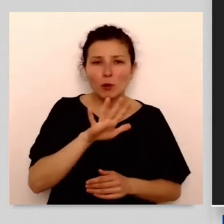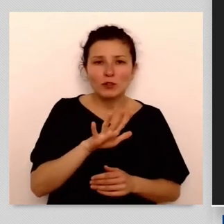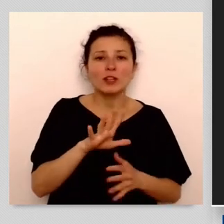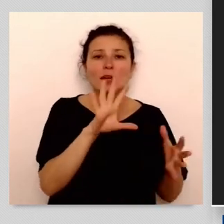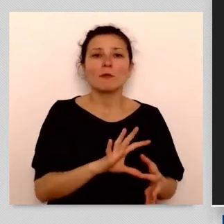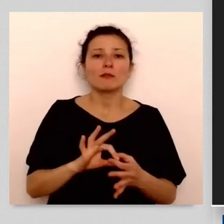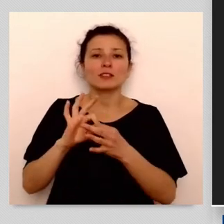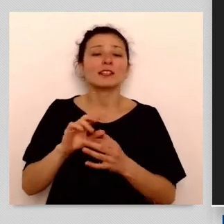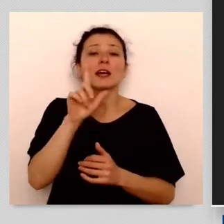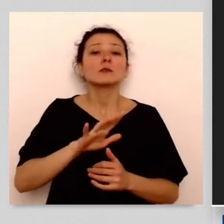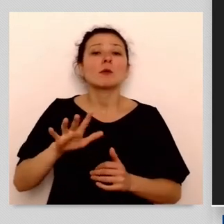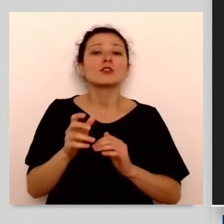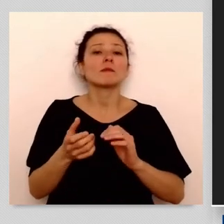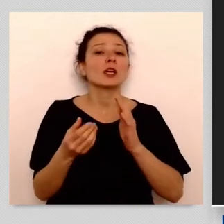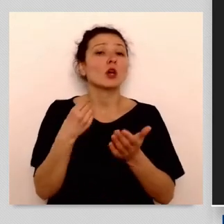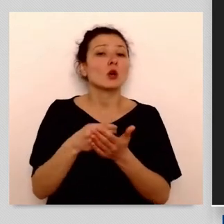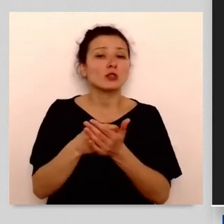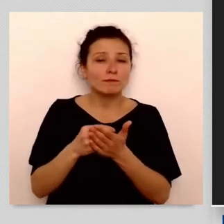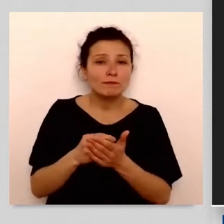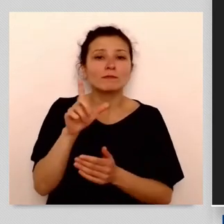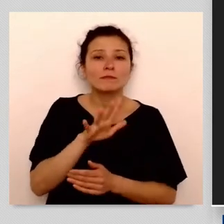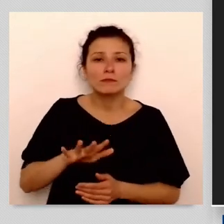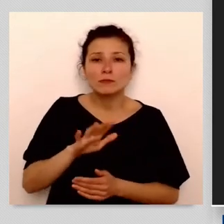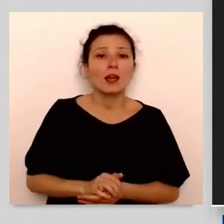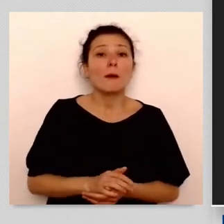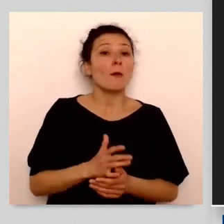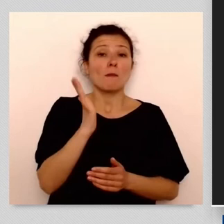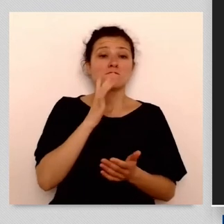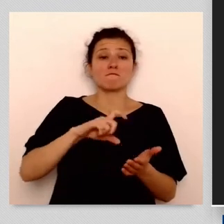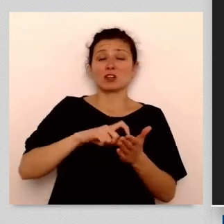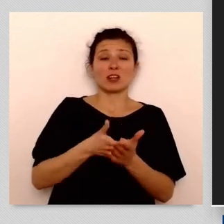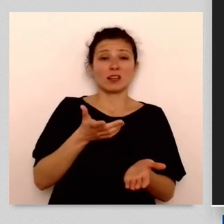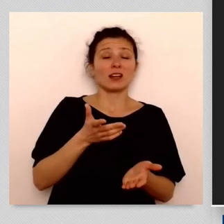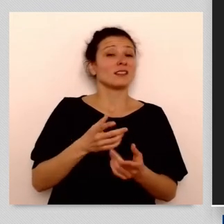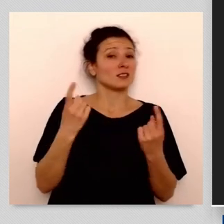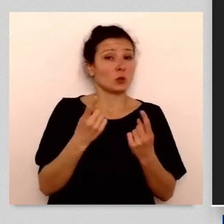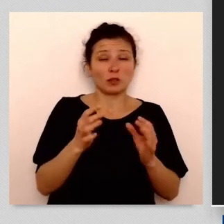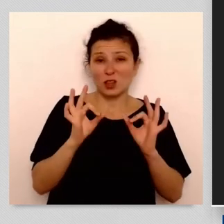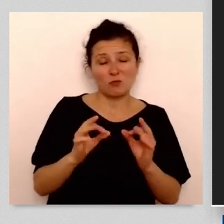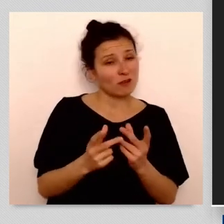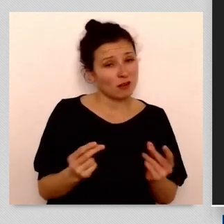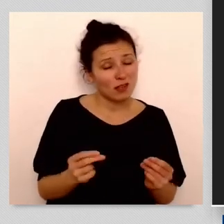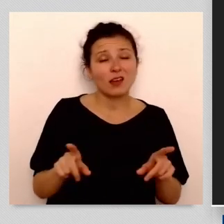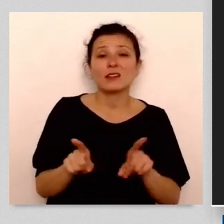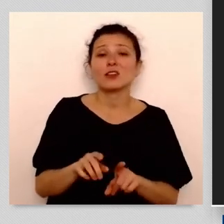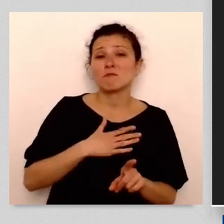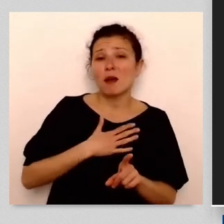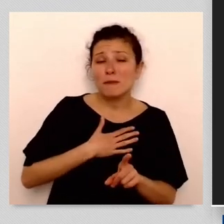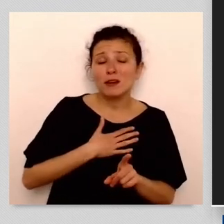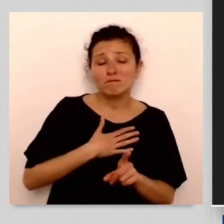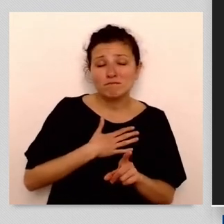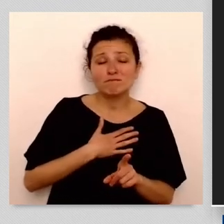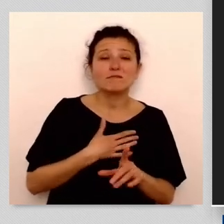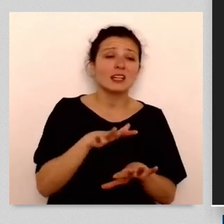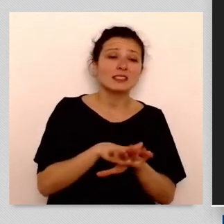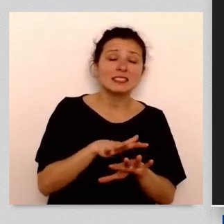energetycznej, dlatego że z mieszkaniami już nie jest u nas jak najlepiej. Mamy taką, a nie inną też system i to